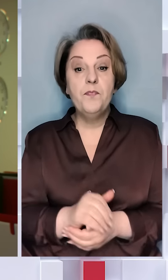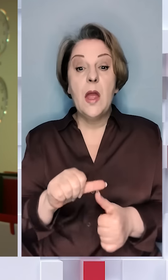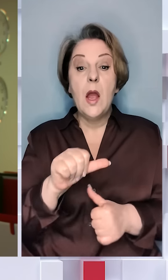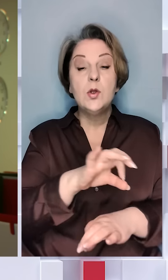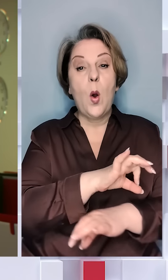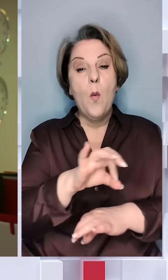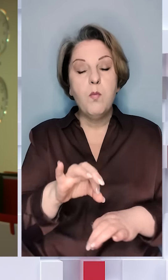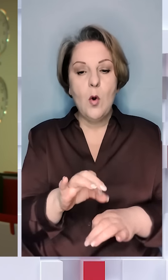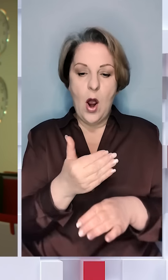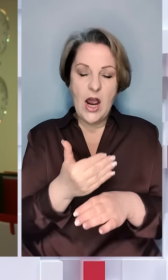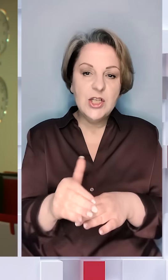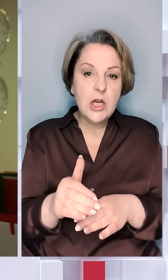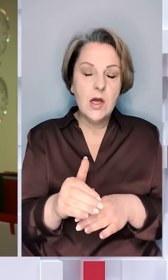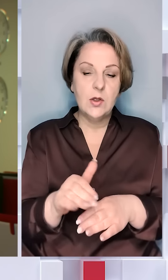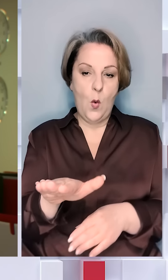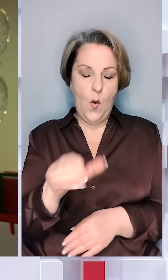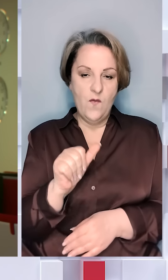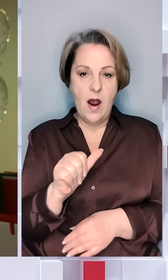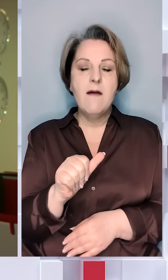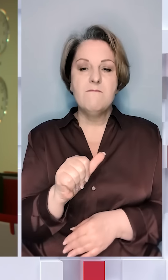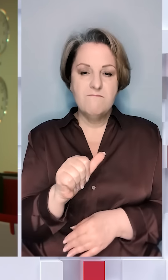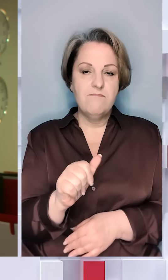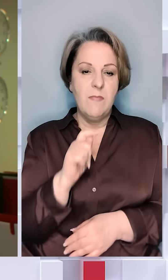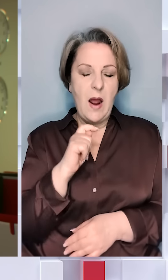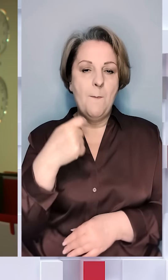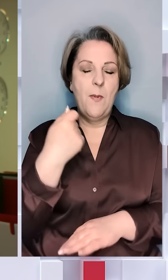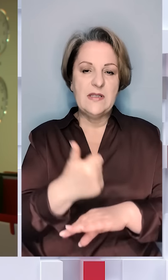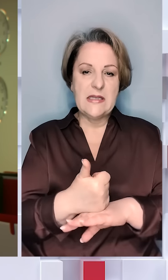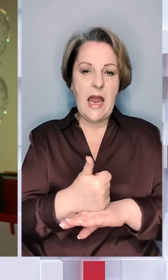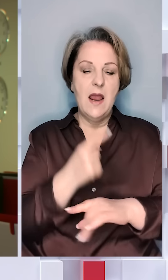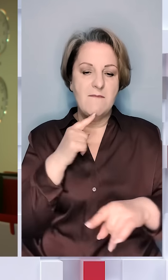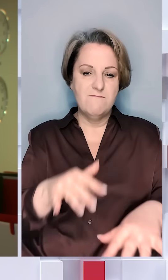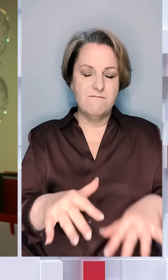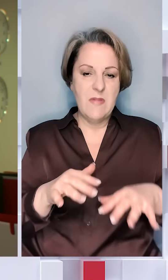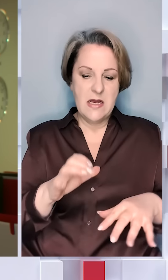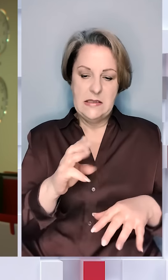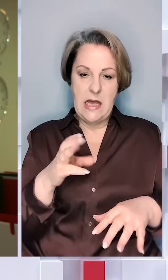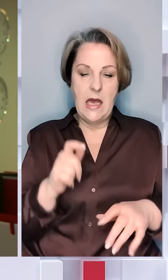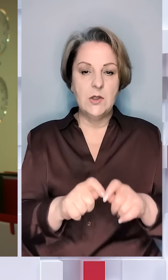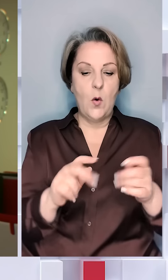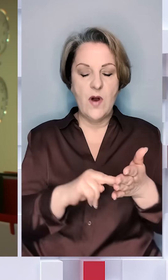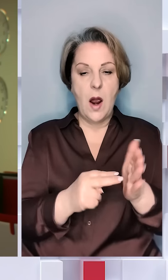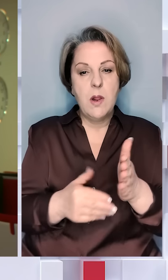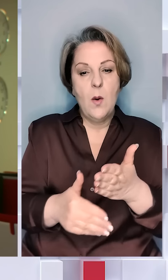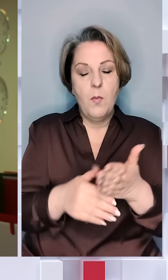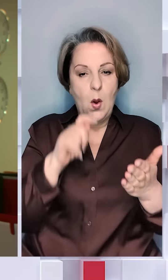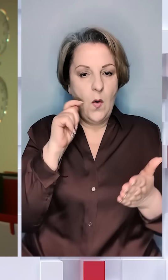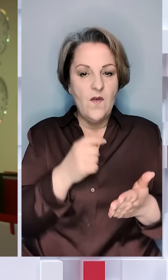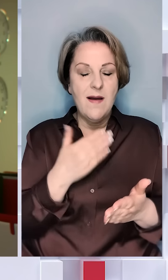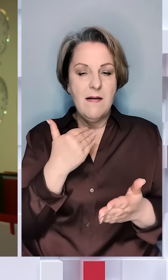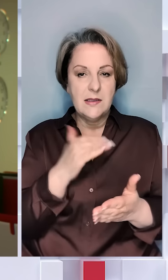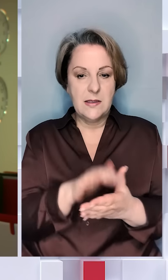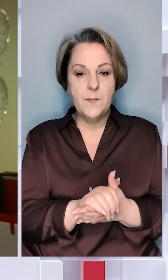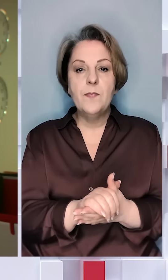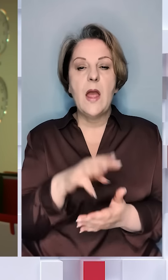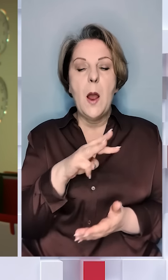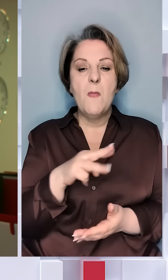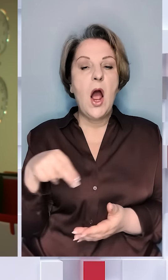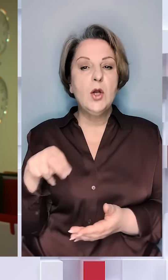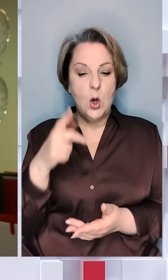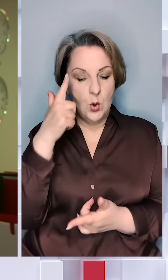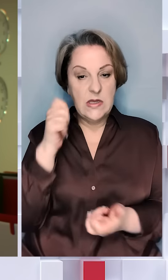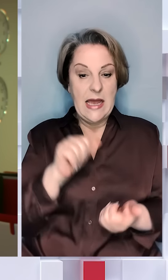Окремими проєктами і частково у кредит. Спікер Палати представників США розкрив свій план щодо допомоги Україні та Ізраїлю. Майк